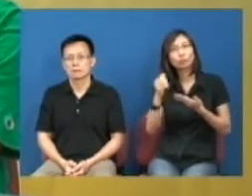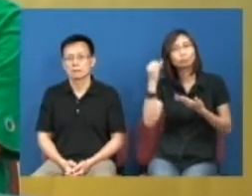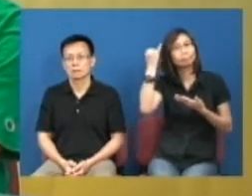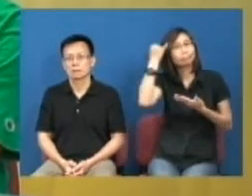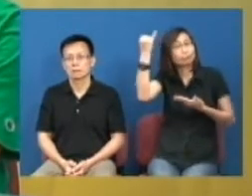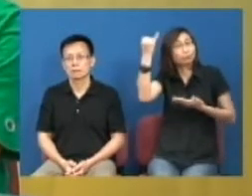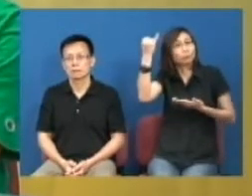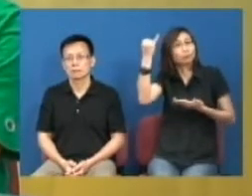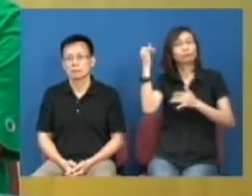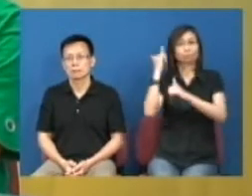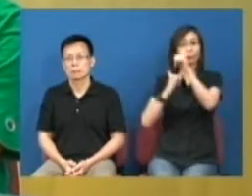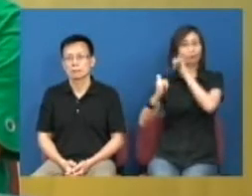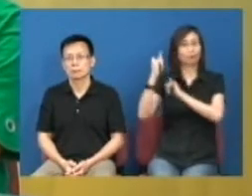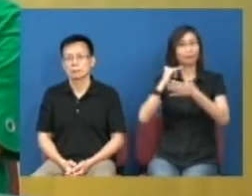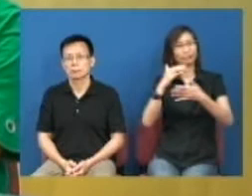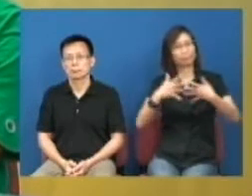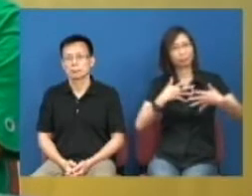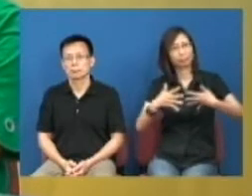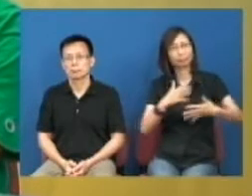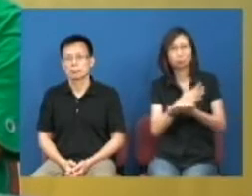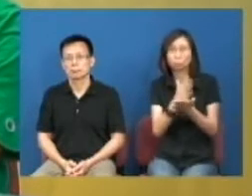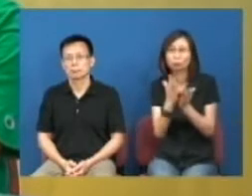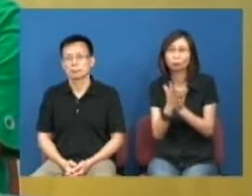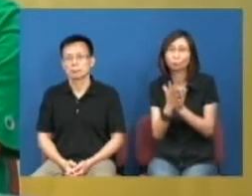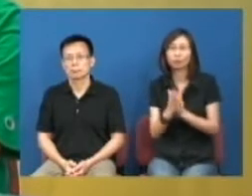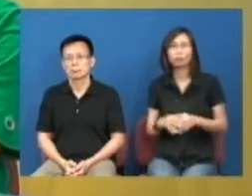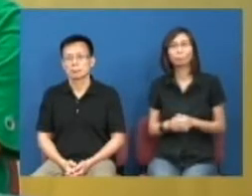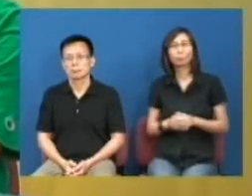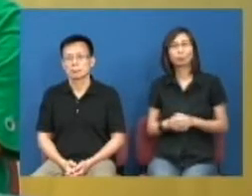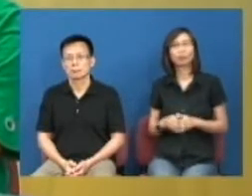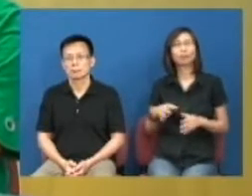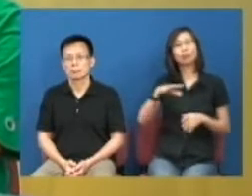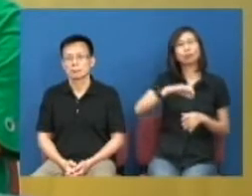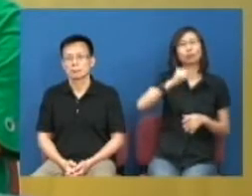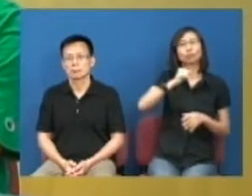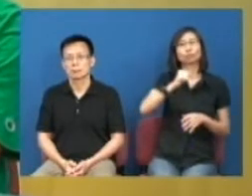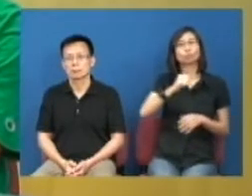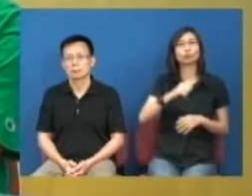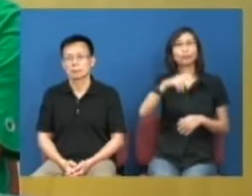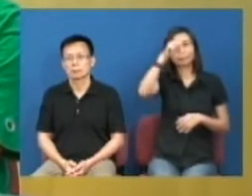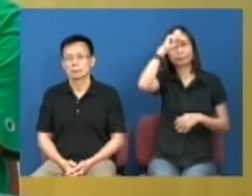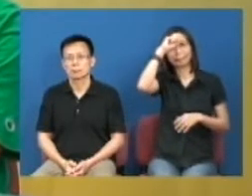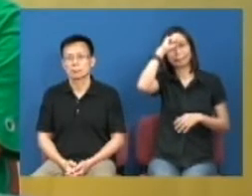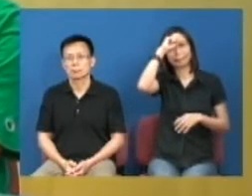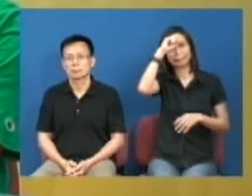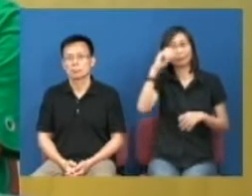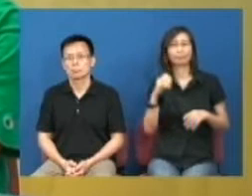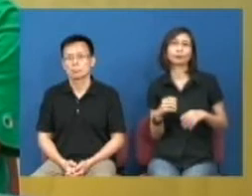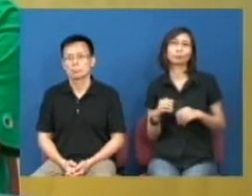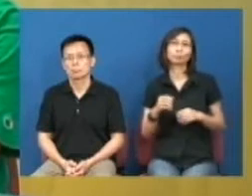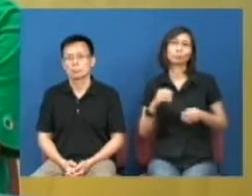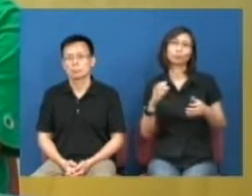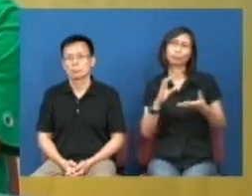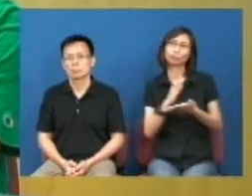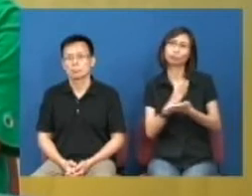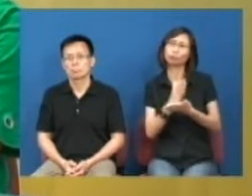借一些歷史事件作為你即係作為一個悼念活動一個部分，如果使用不當的話咧，其實即係俾人覺得你對歷史唔認